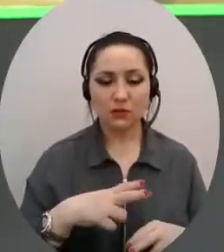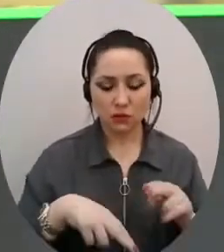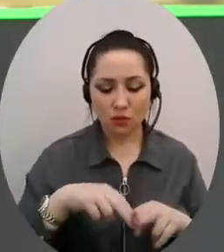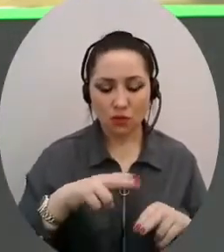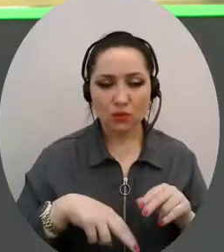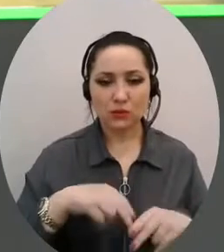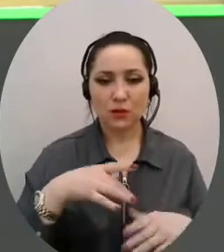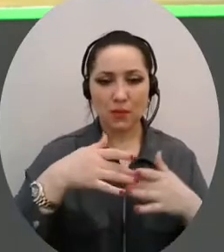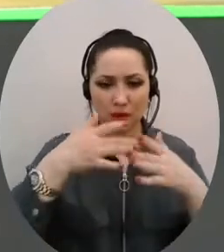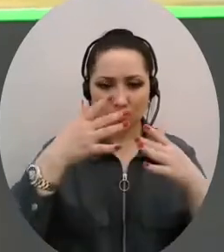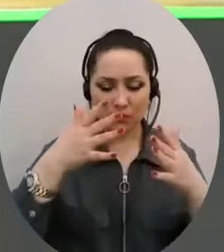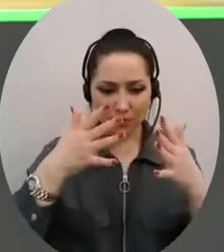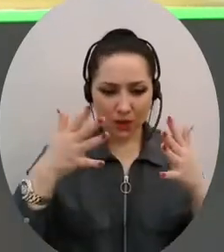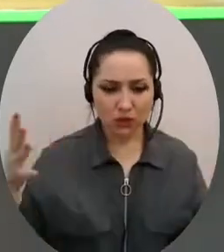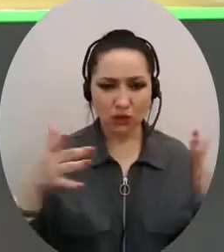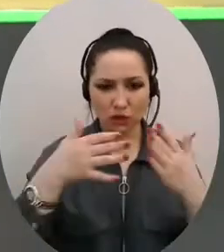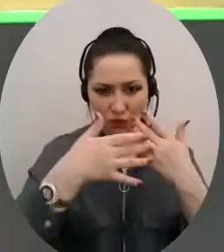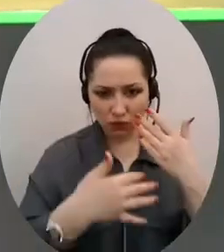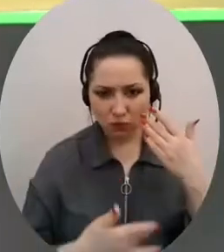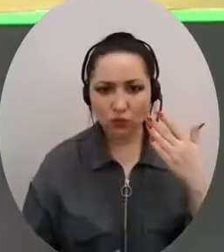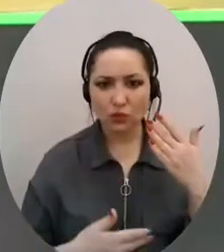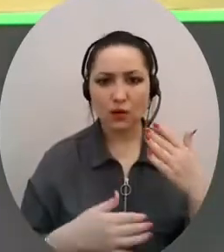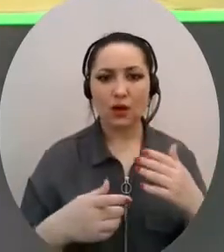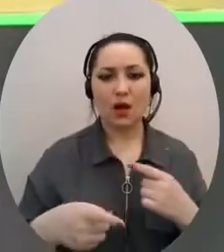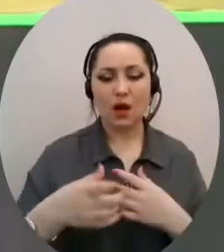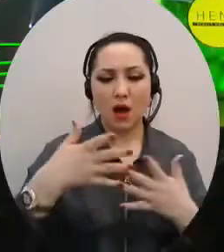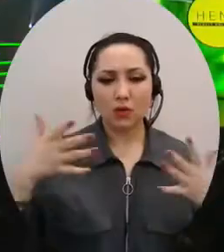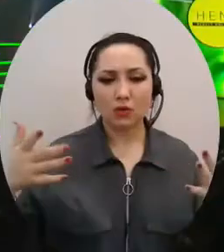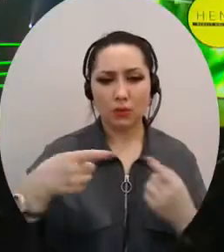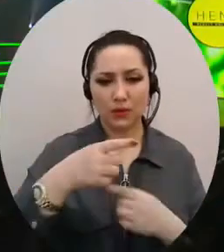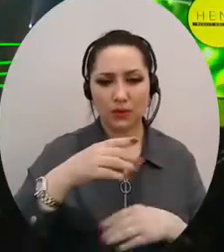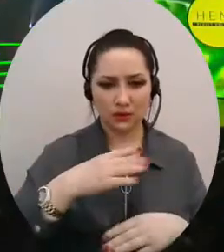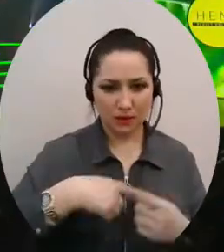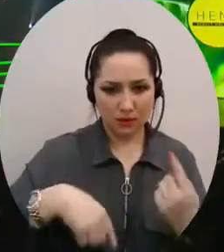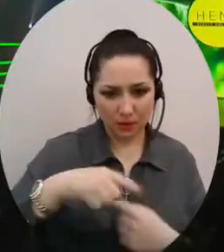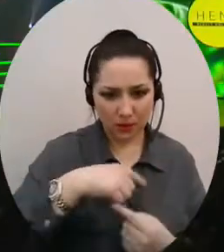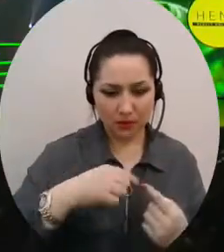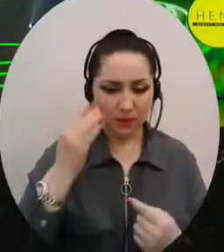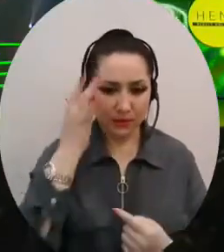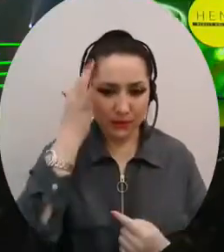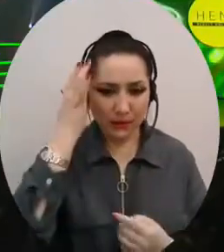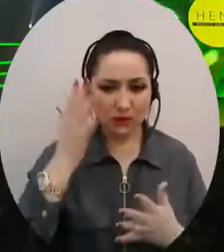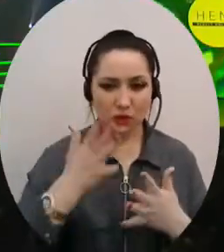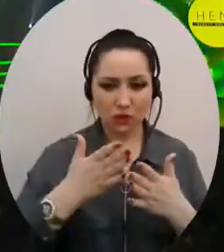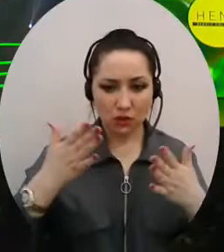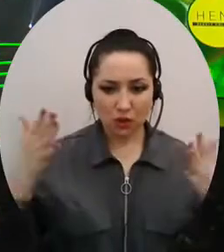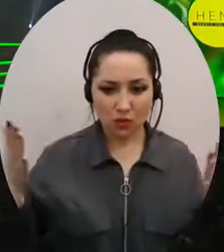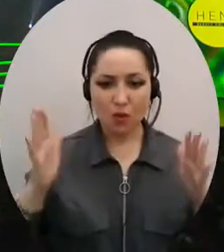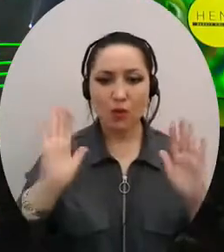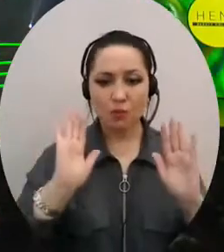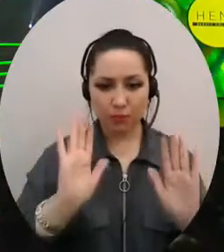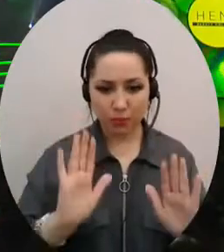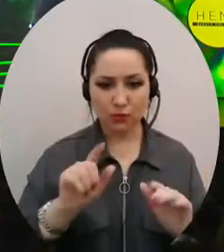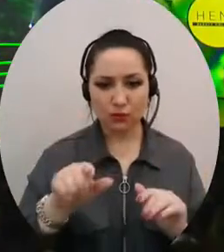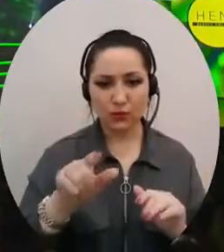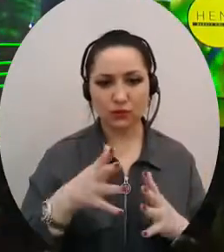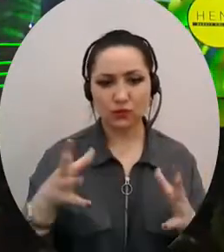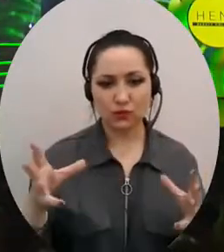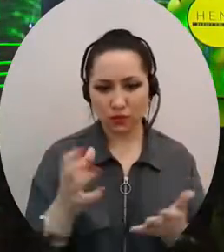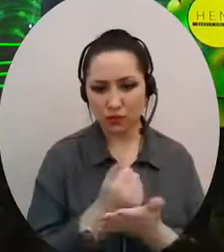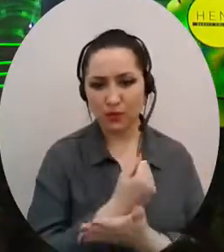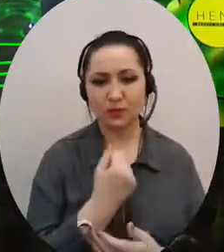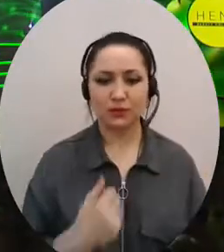структуры, стройте огромные товарообороты, мыслите широко, пусть у вас все получится.